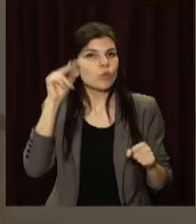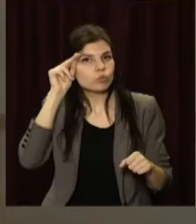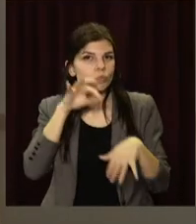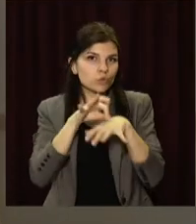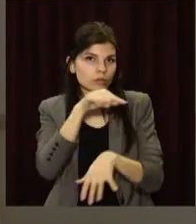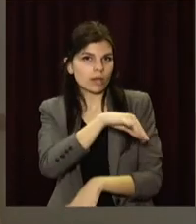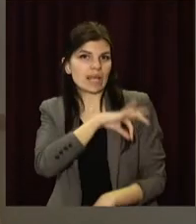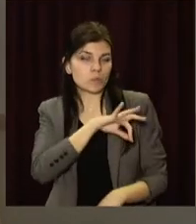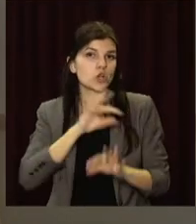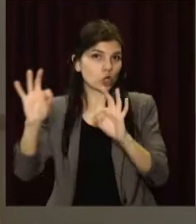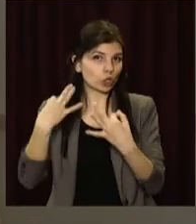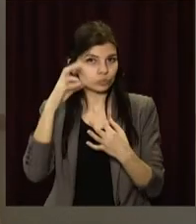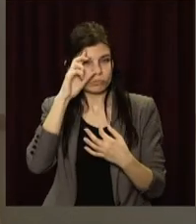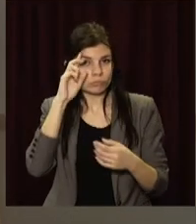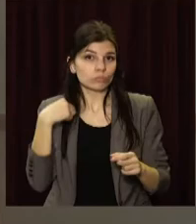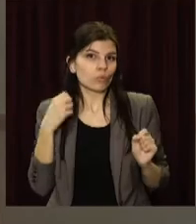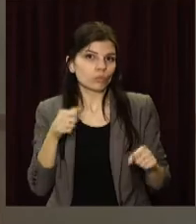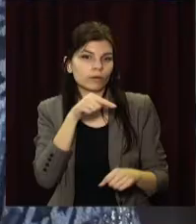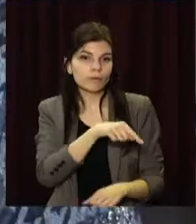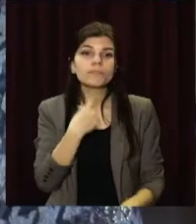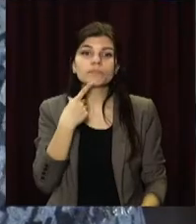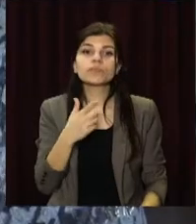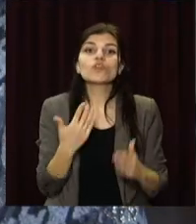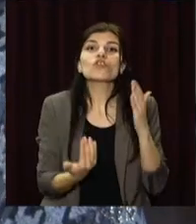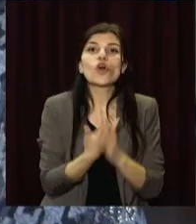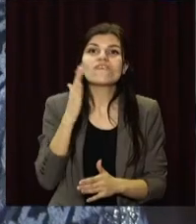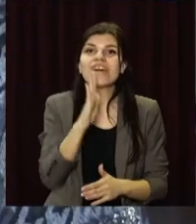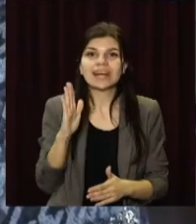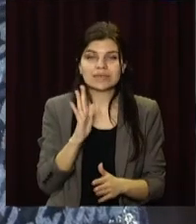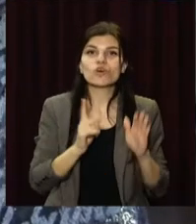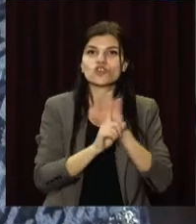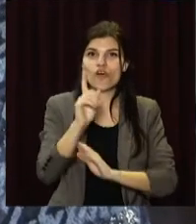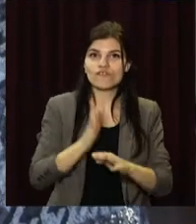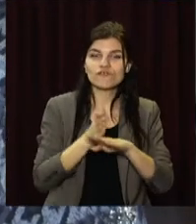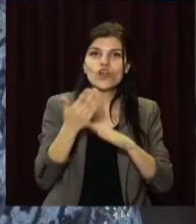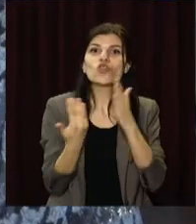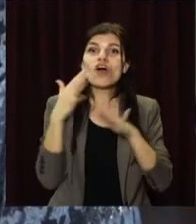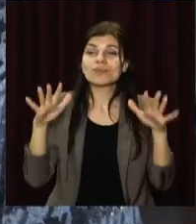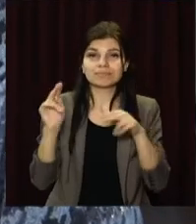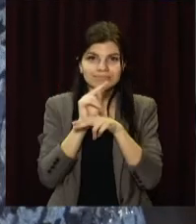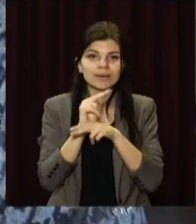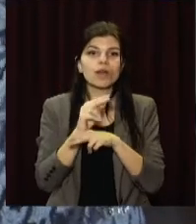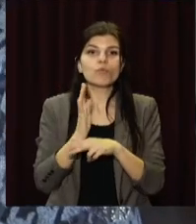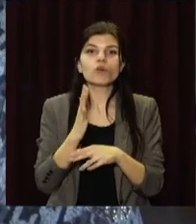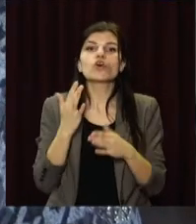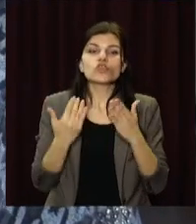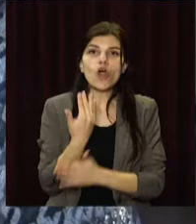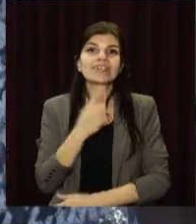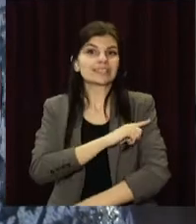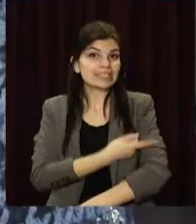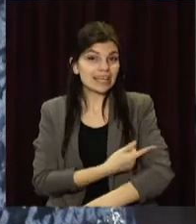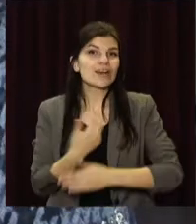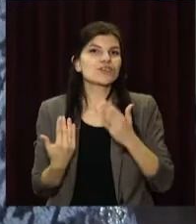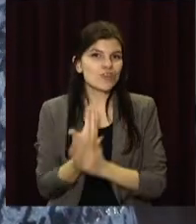З вересня зайдемо в оновлену будівлю і розпочнемо навчальний процес уже з новими силами